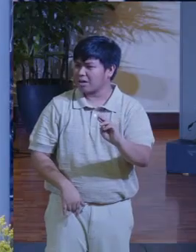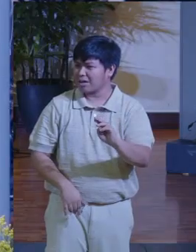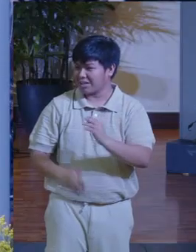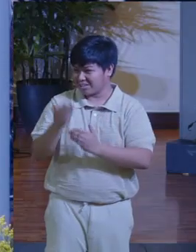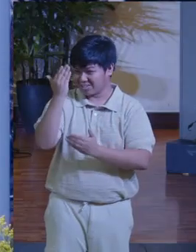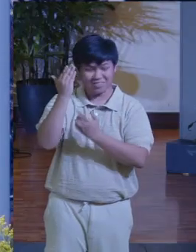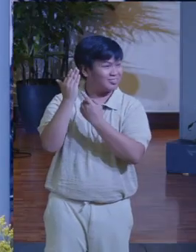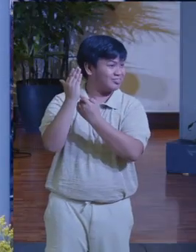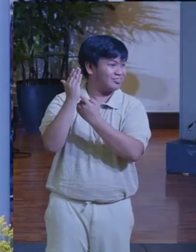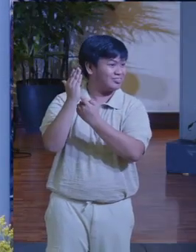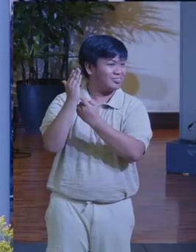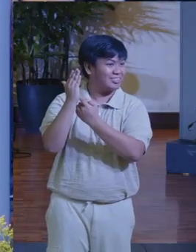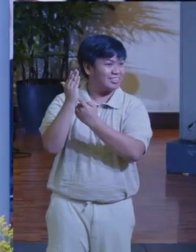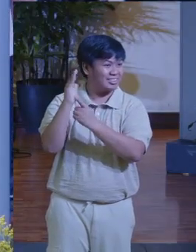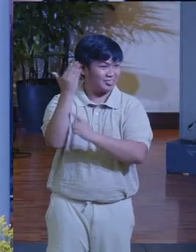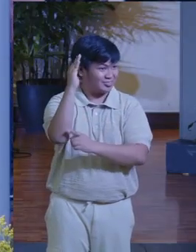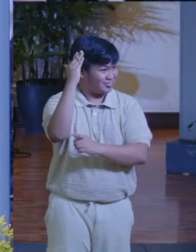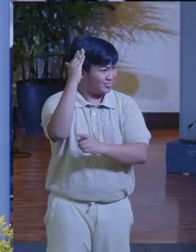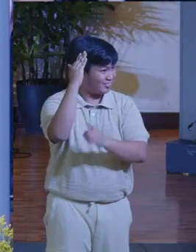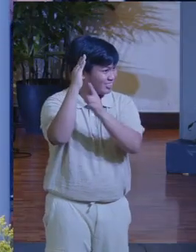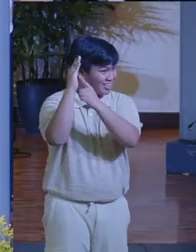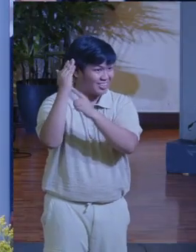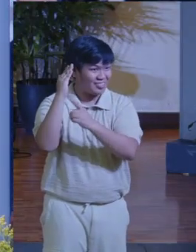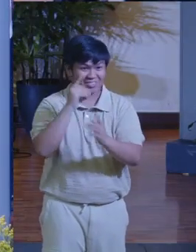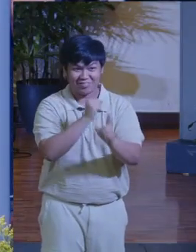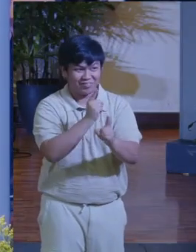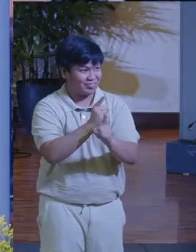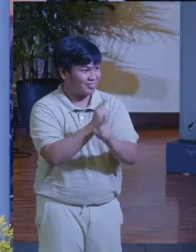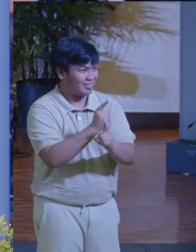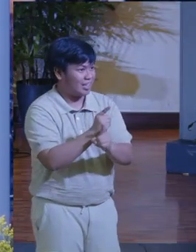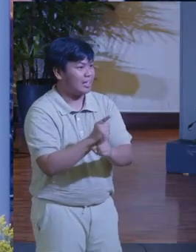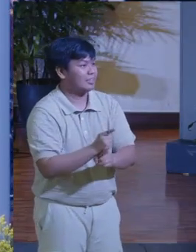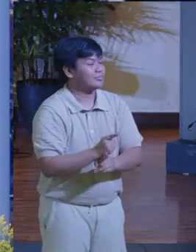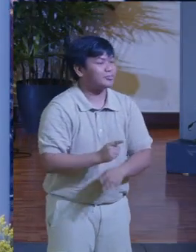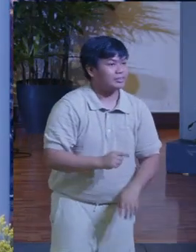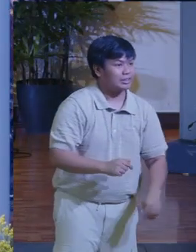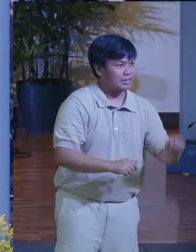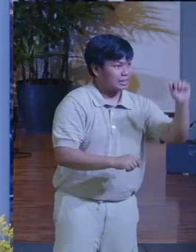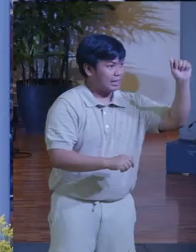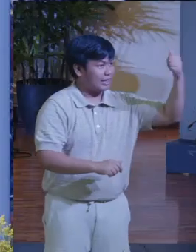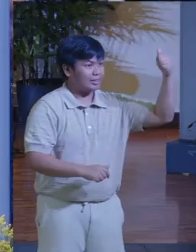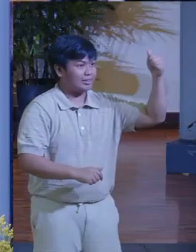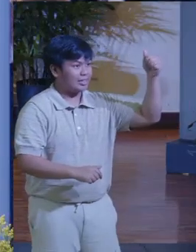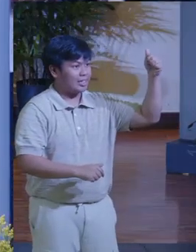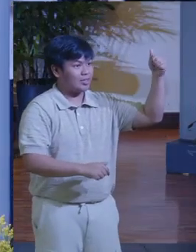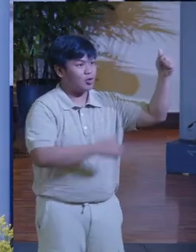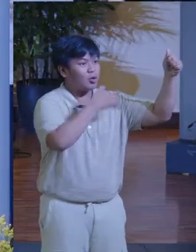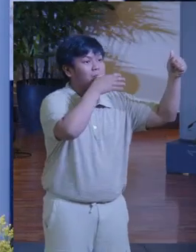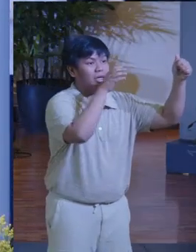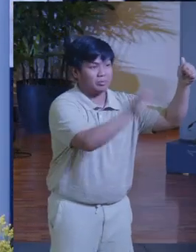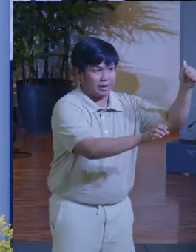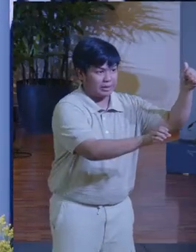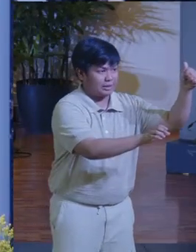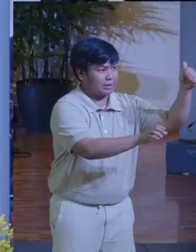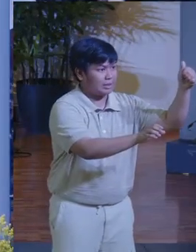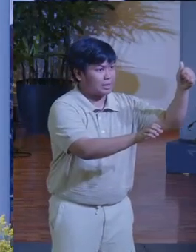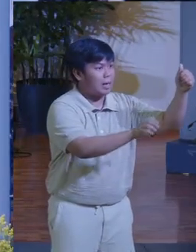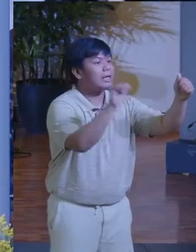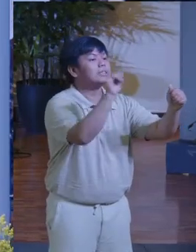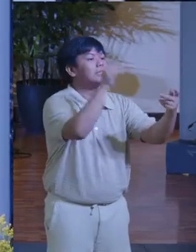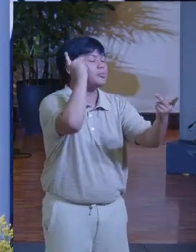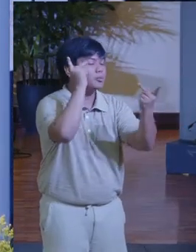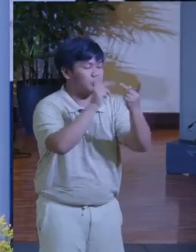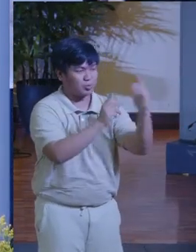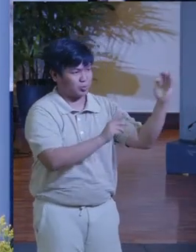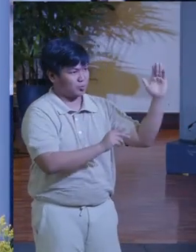not covet. Oo nga naman. Nung binasa natin yung 10 Commandments at sinabi sa ika-10, you shall not